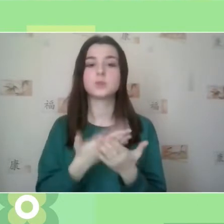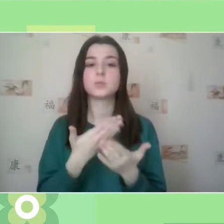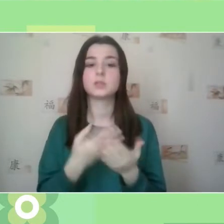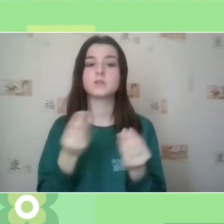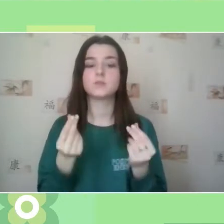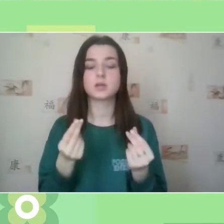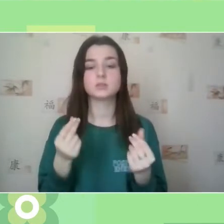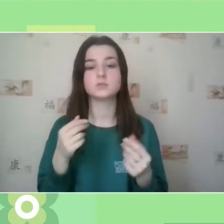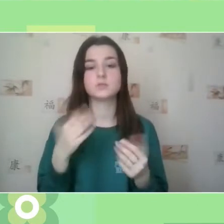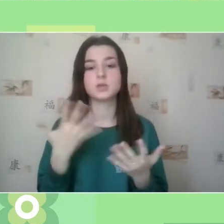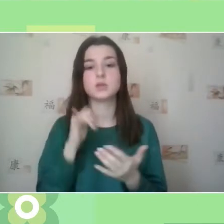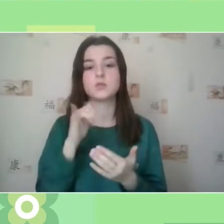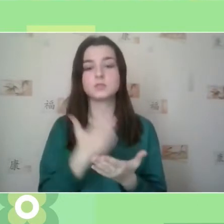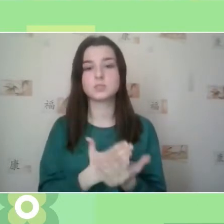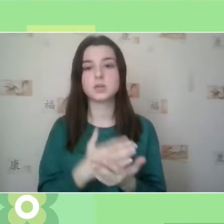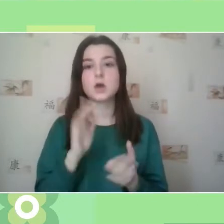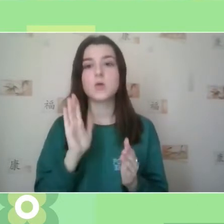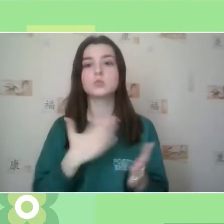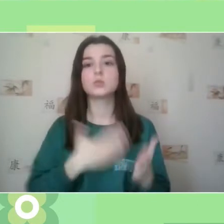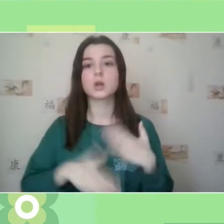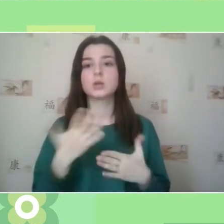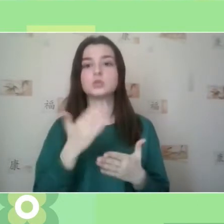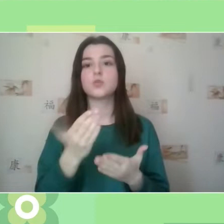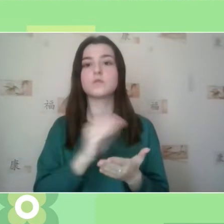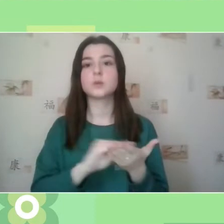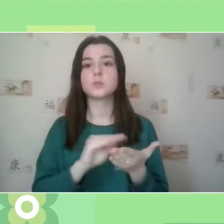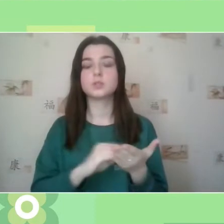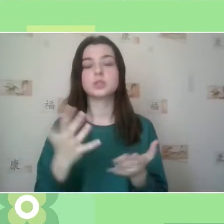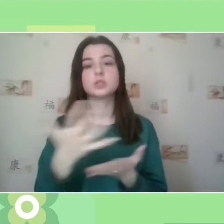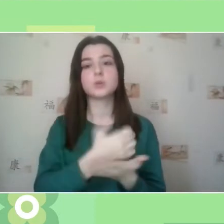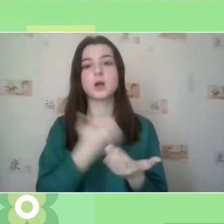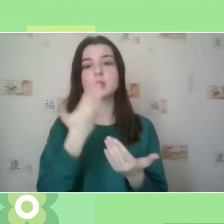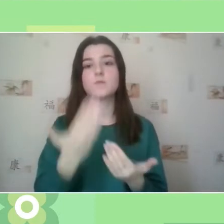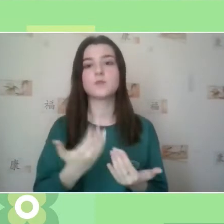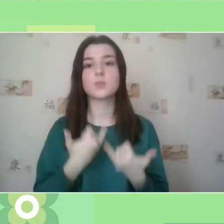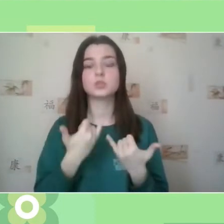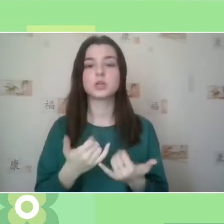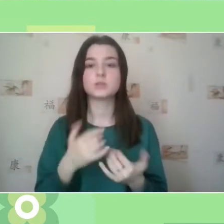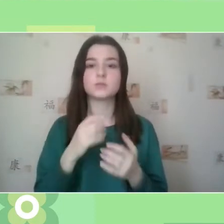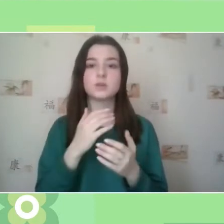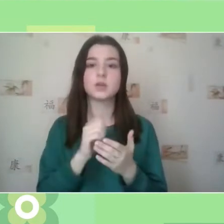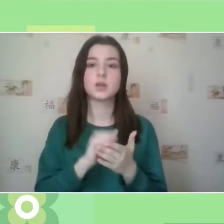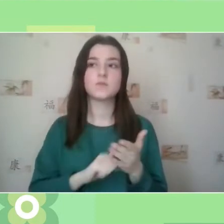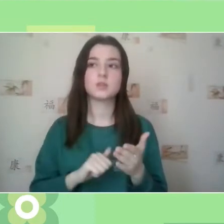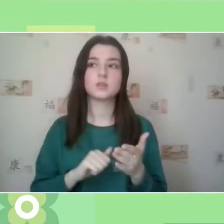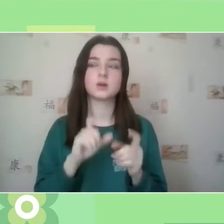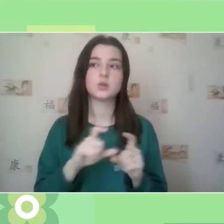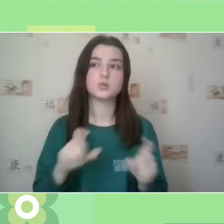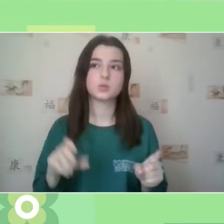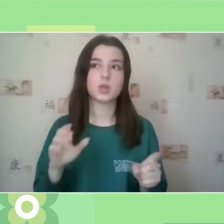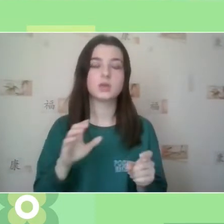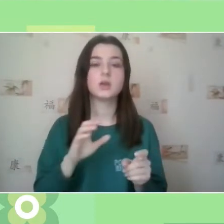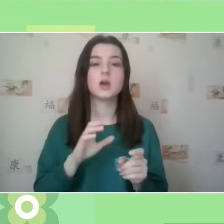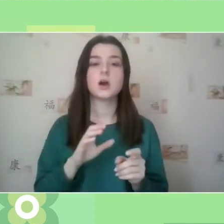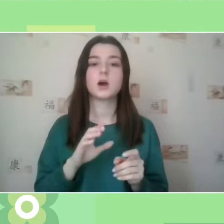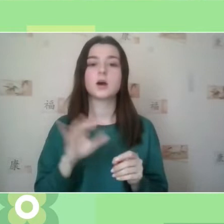них є. Буду рада, якщо ви напишете, чи збирали ви пожертви від людей, не від організації, а саме від людей, і